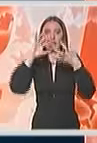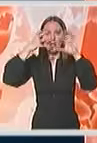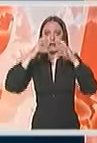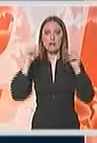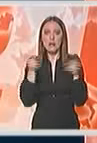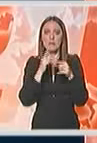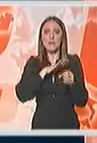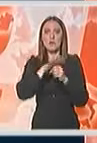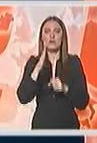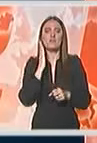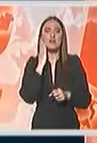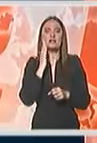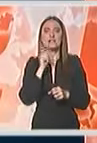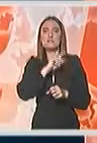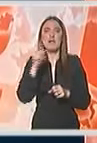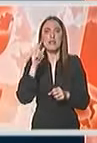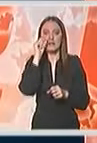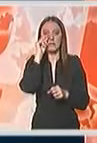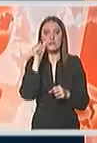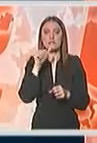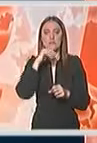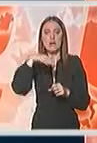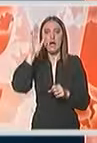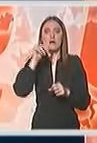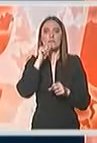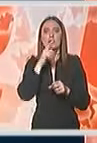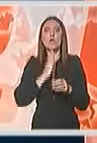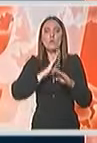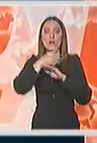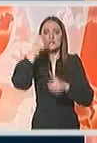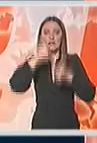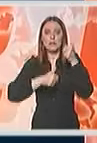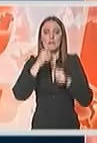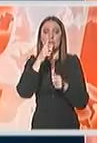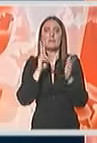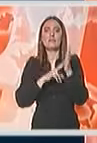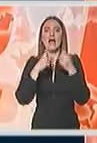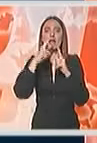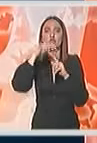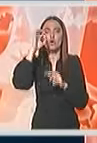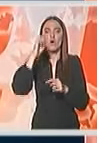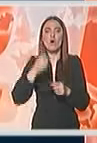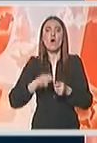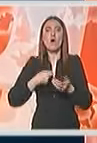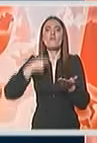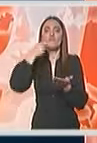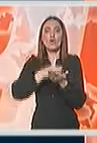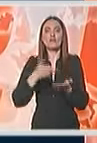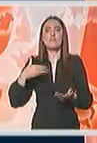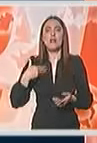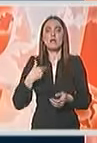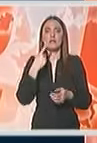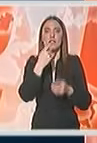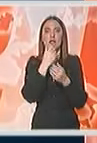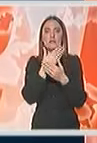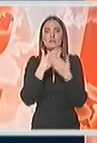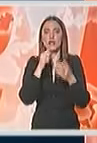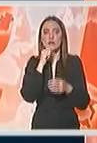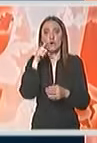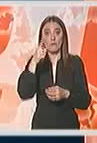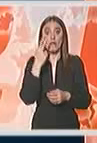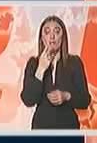protiv rasizma i neonacizma i učesnik debate o ulasku Srbije u NATO. U Fondu za mlade talente kaže da bi ovaj dečak mogao